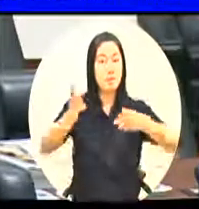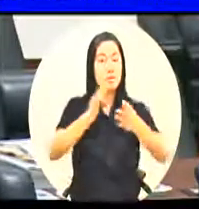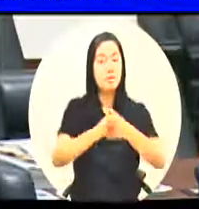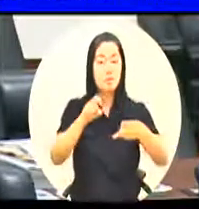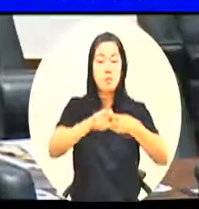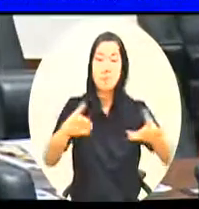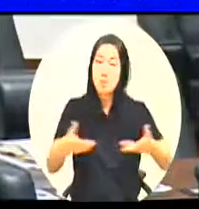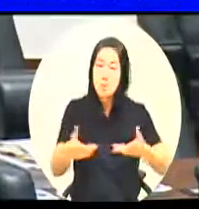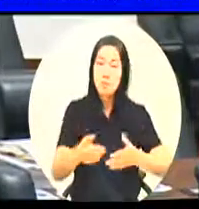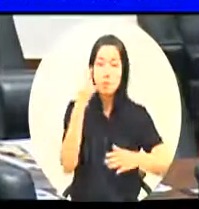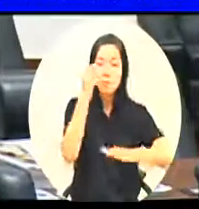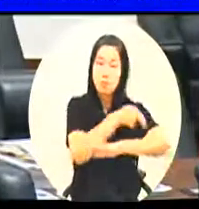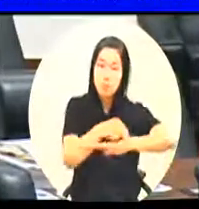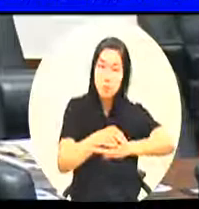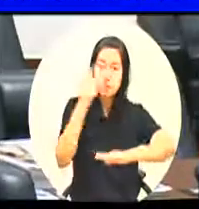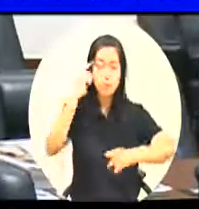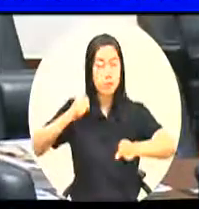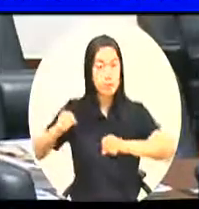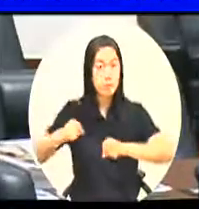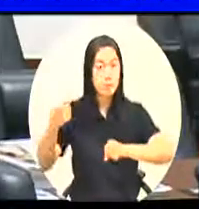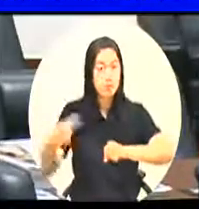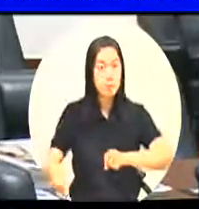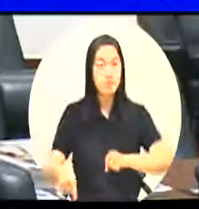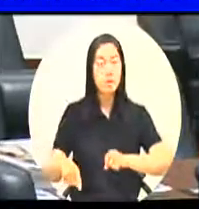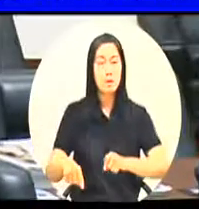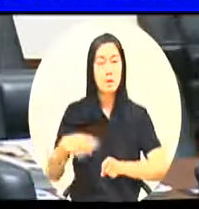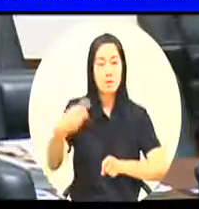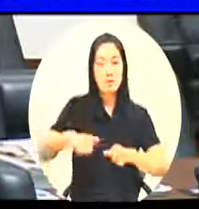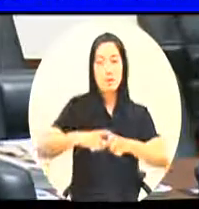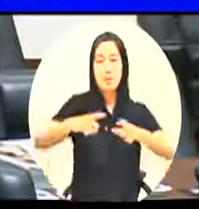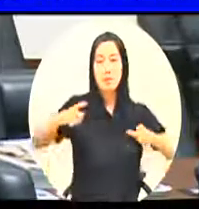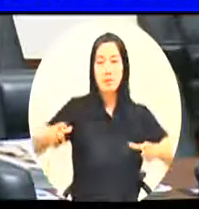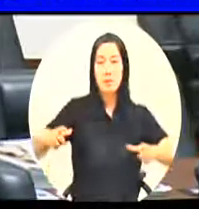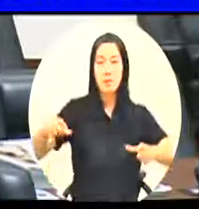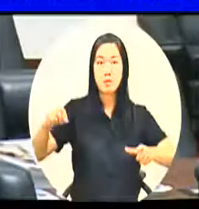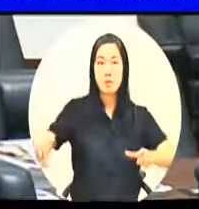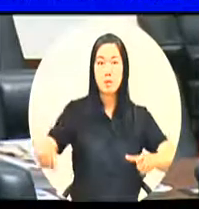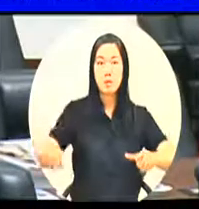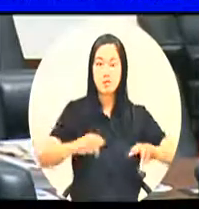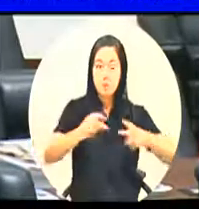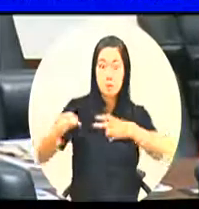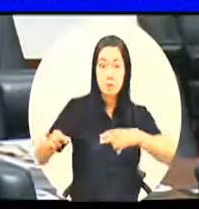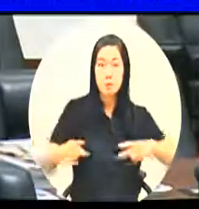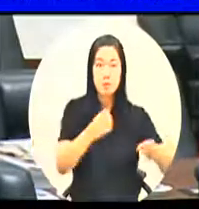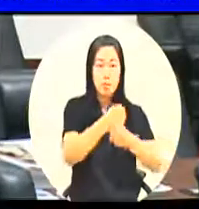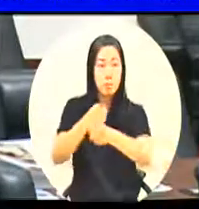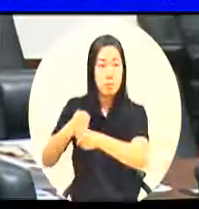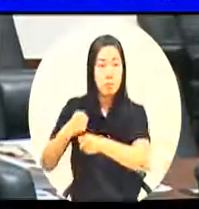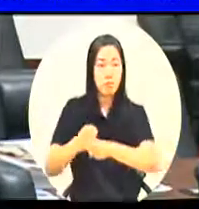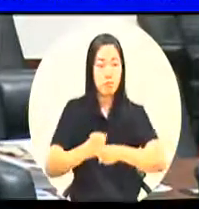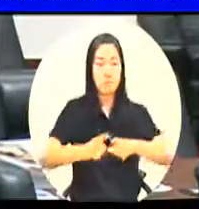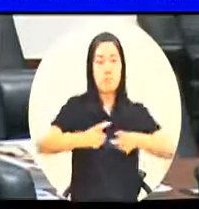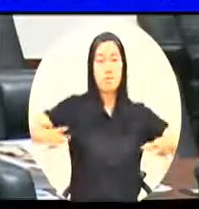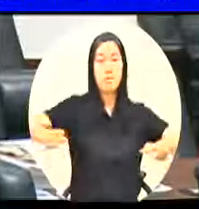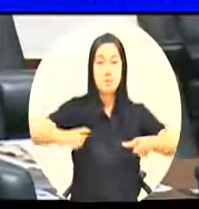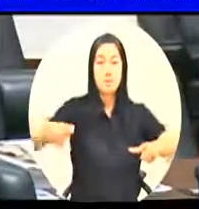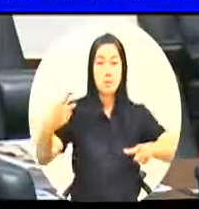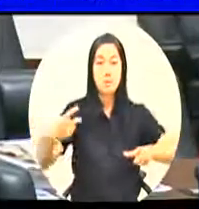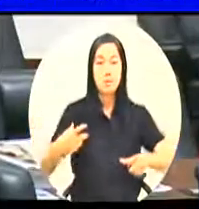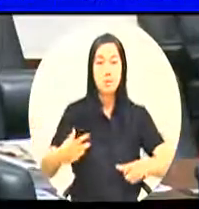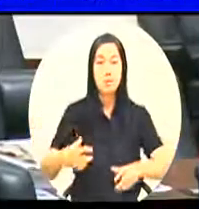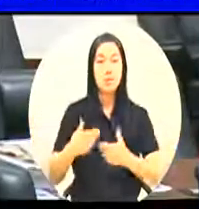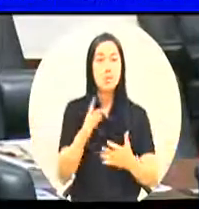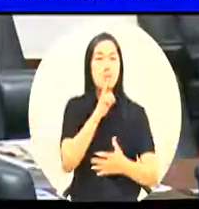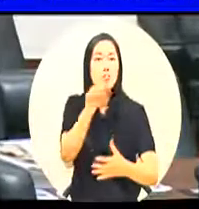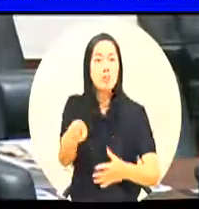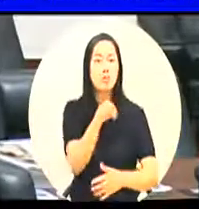案，更应该合理的规范扩大它修缮的补天的范围。你办公给他这几笔